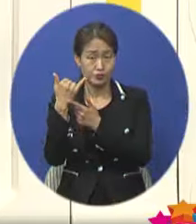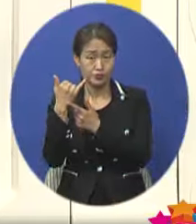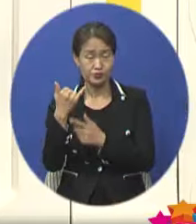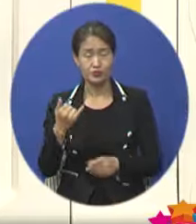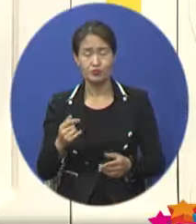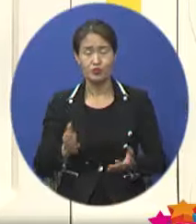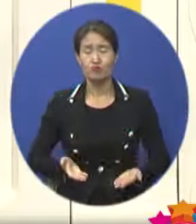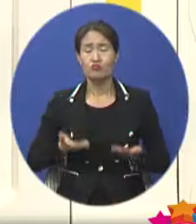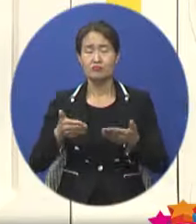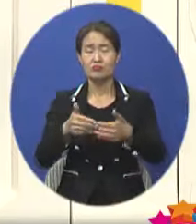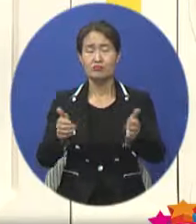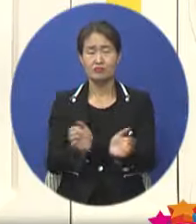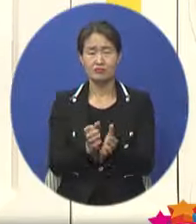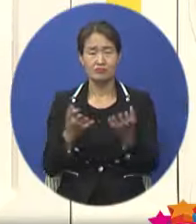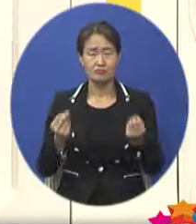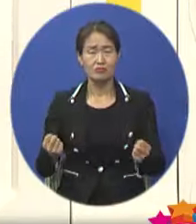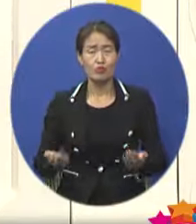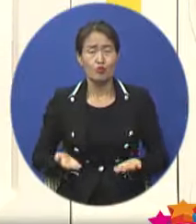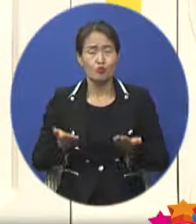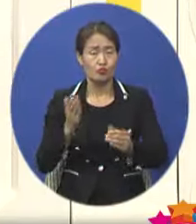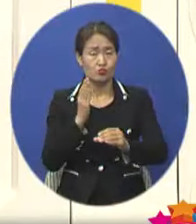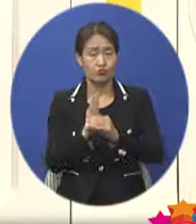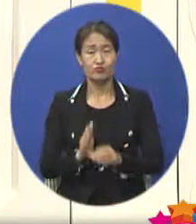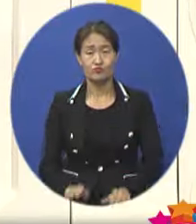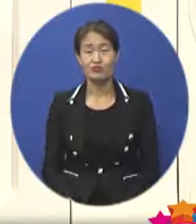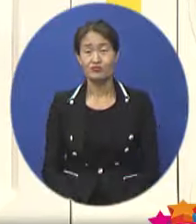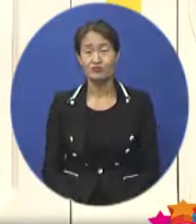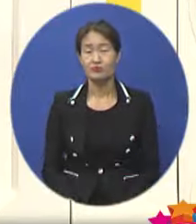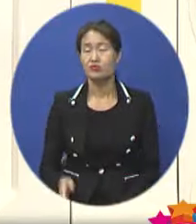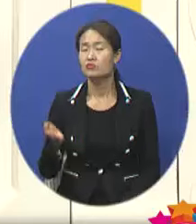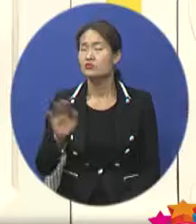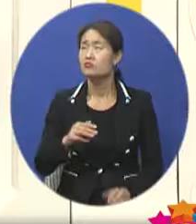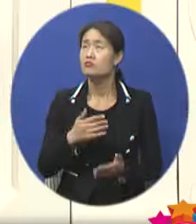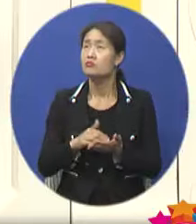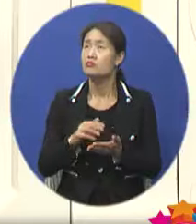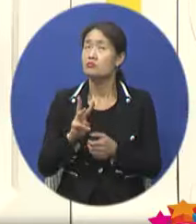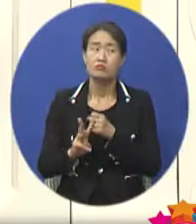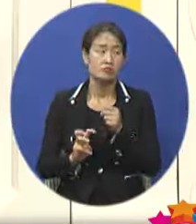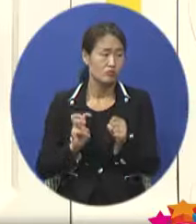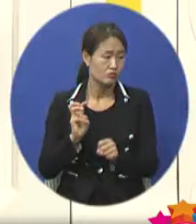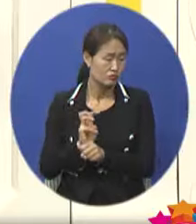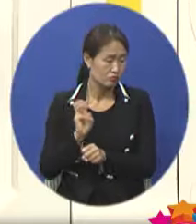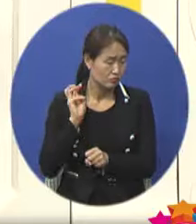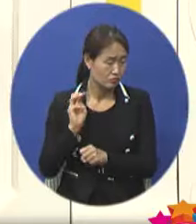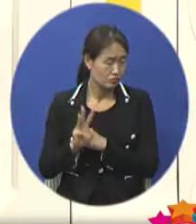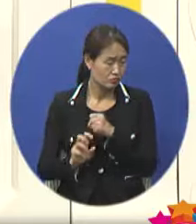예. 많이 하시고 네. 네, 그렇죠. 그렇습니다. 아, 근데 이제 30몇 년? 35년 동안